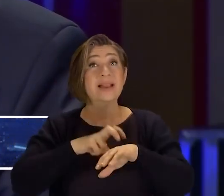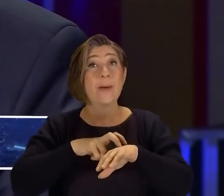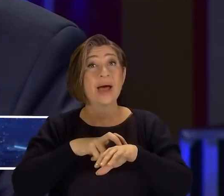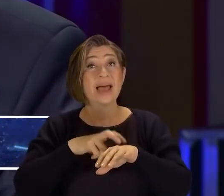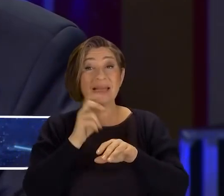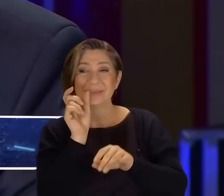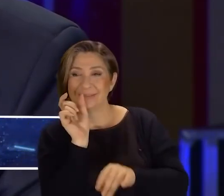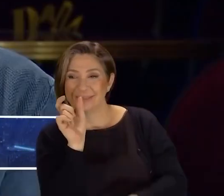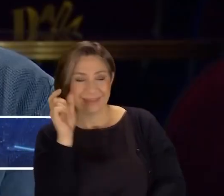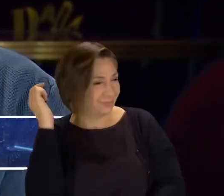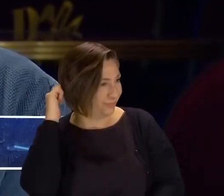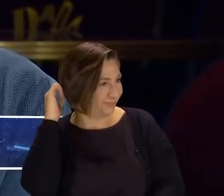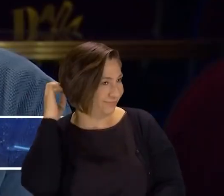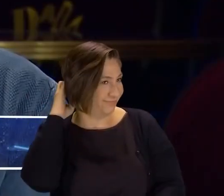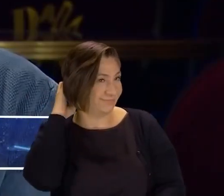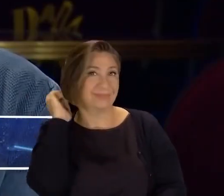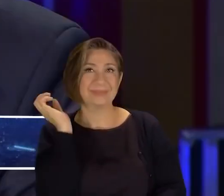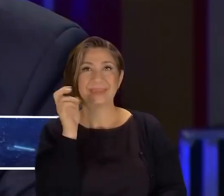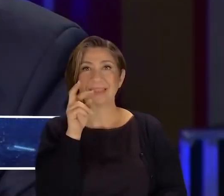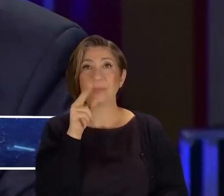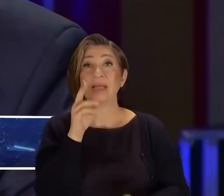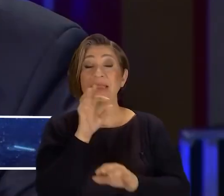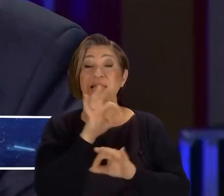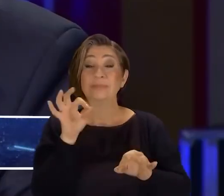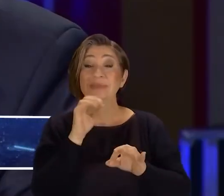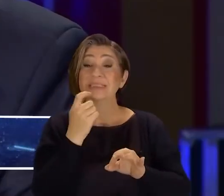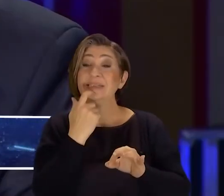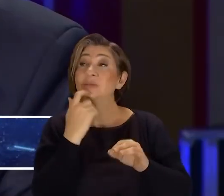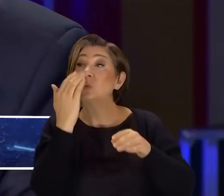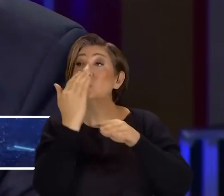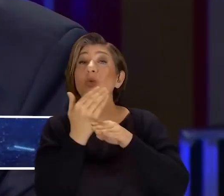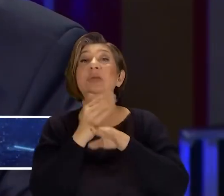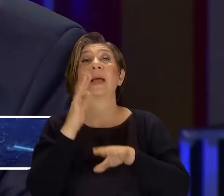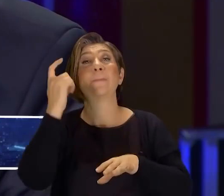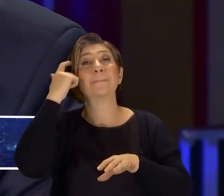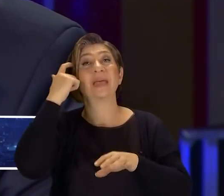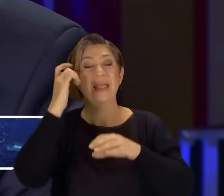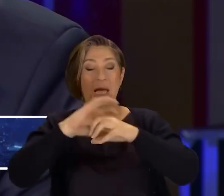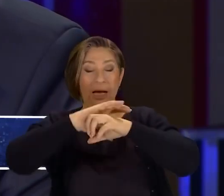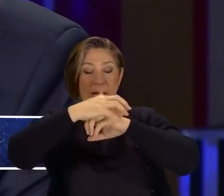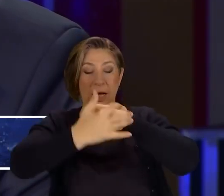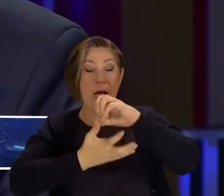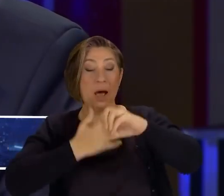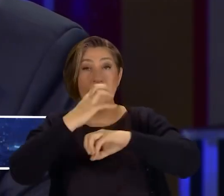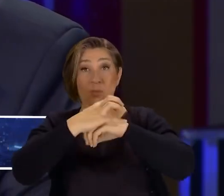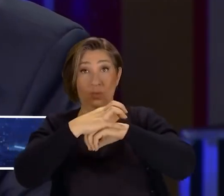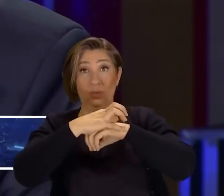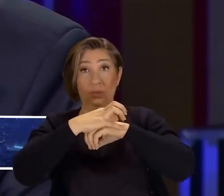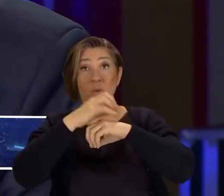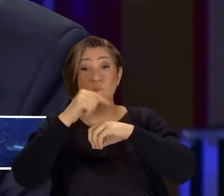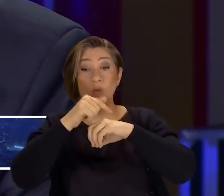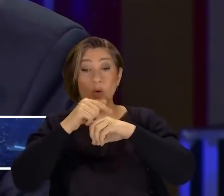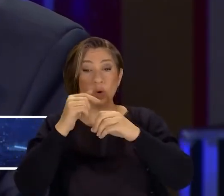gören hücresel olgunluğa erişmiş değil. Beynin kabuk denen korteks tabakası